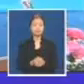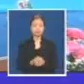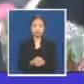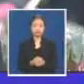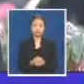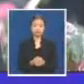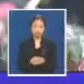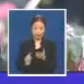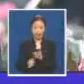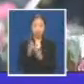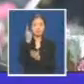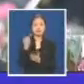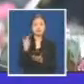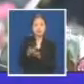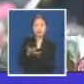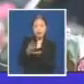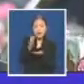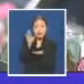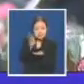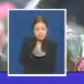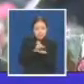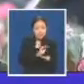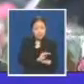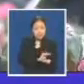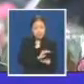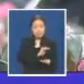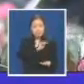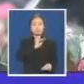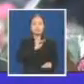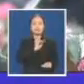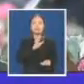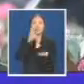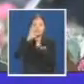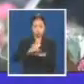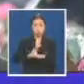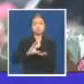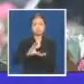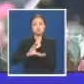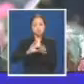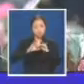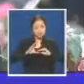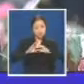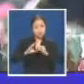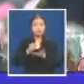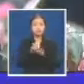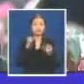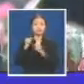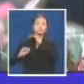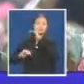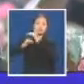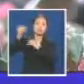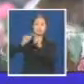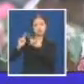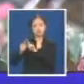ออมแล้วขยายดูการจัดสวัสดิการชุมชนและการพัฒนาด้านต่างๆตามความพร้อม